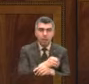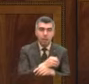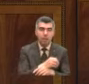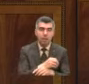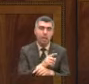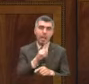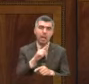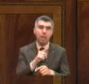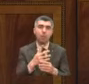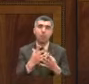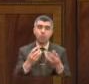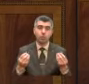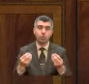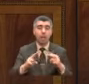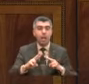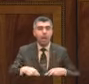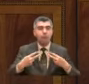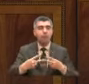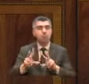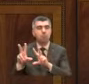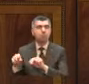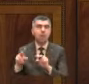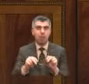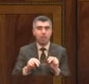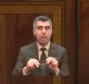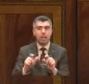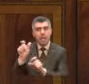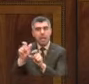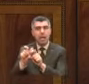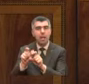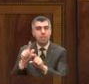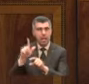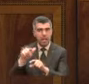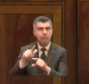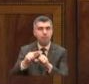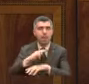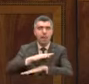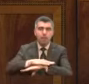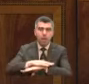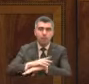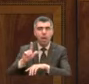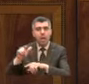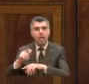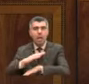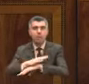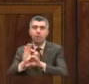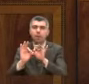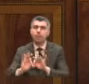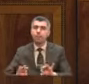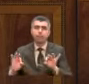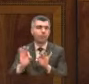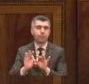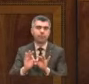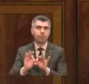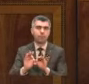كاين حياة الإنسان كاين الإنسان اللي ملتزم والإنسان اللي ما ملتزمش، كاين الإنسان الصالح والإنسان غير الصالح، كذلك في البيئة، كاين اللي كيحترم البيئة وهناك من لا